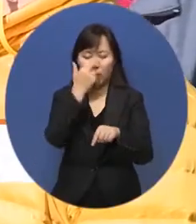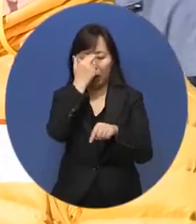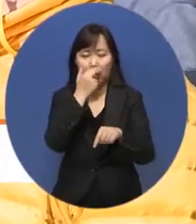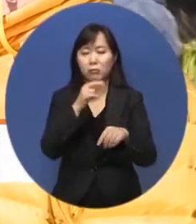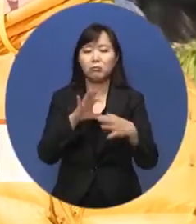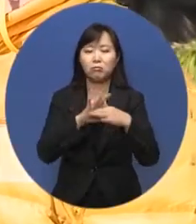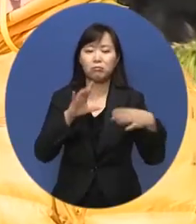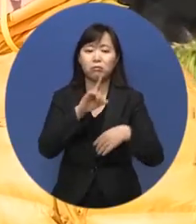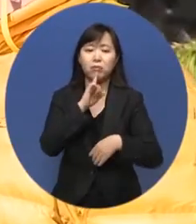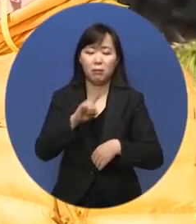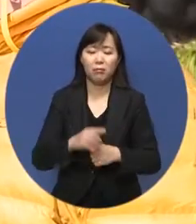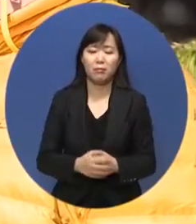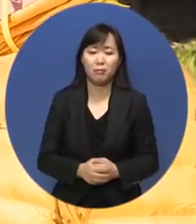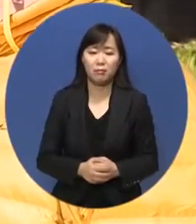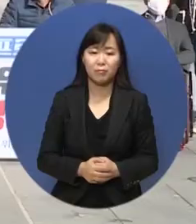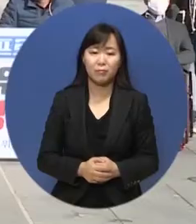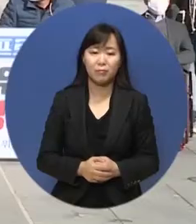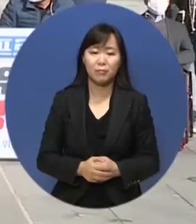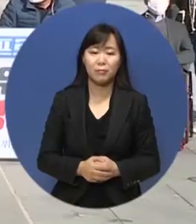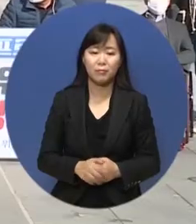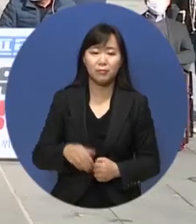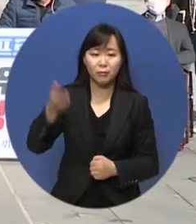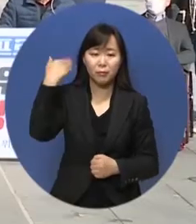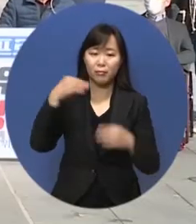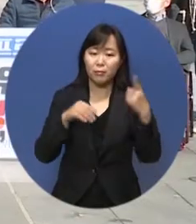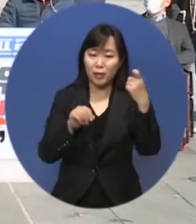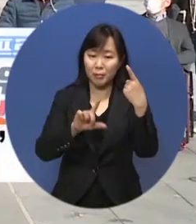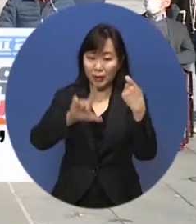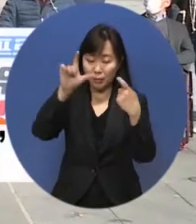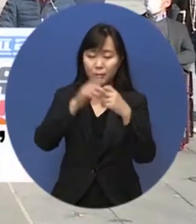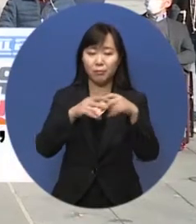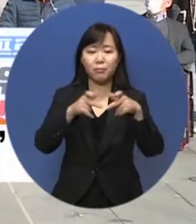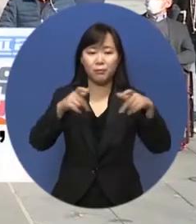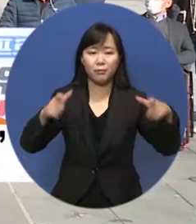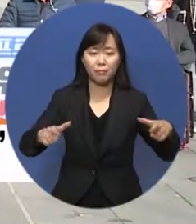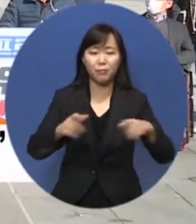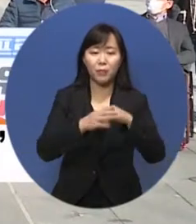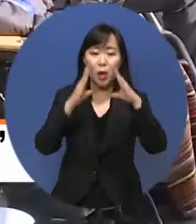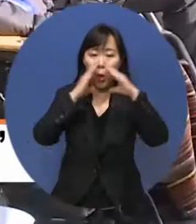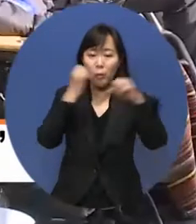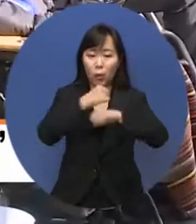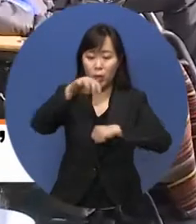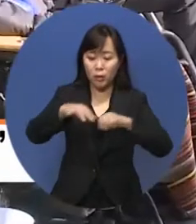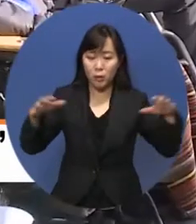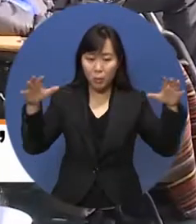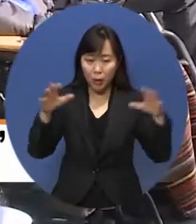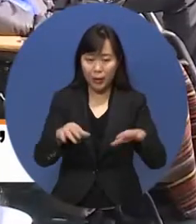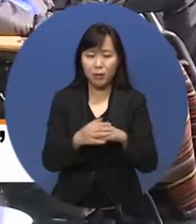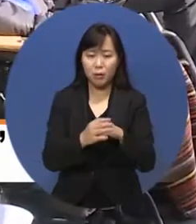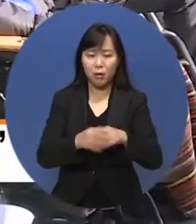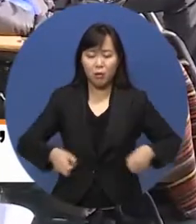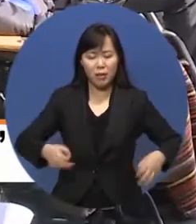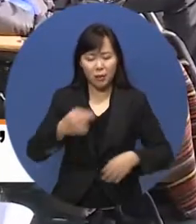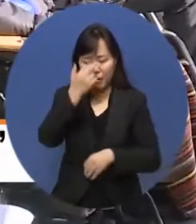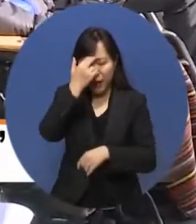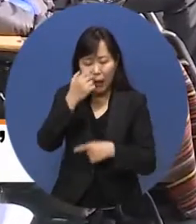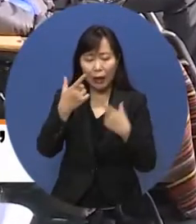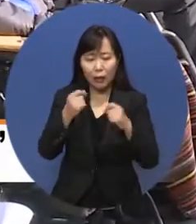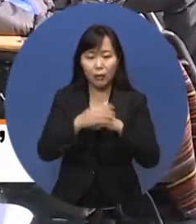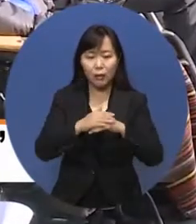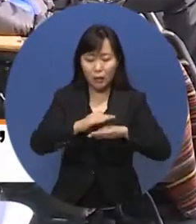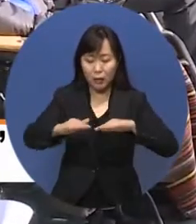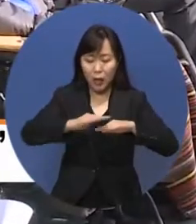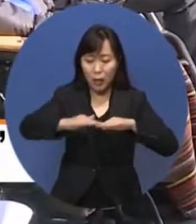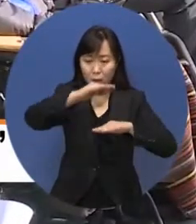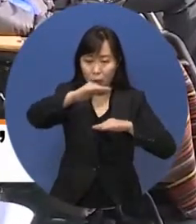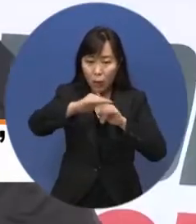없는 상황입니다. 지난 11일 장애인은 광화문 광장에 모여 휠체어를 가로막는 턱과 계단을